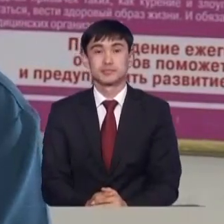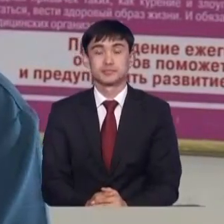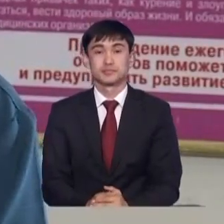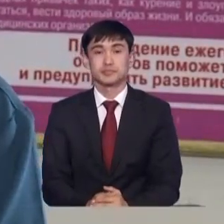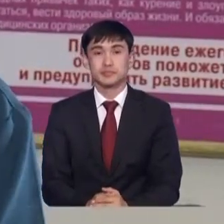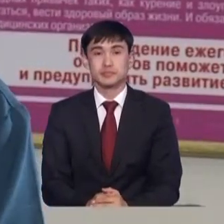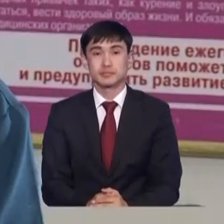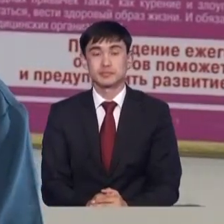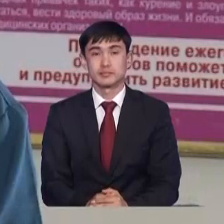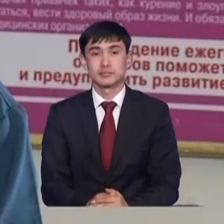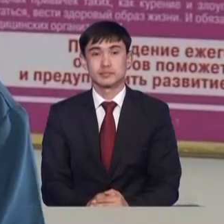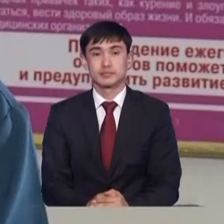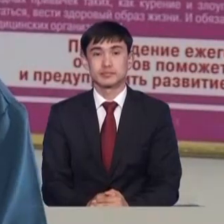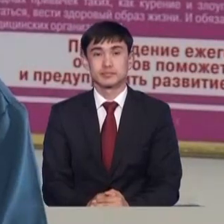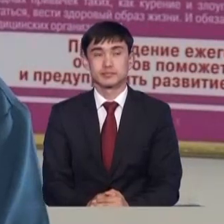амбулатории